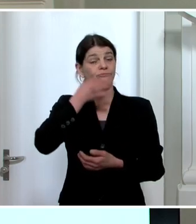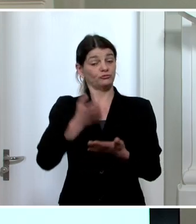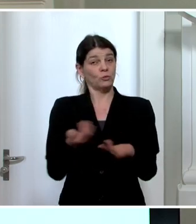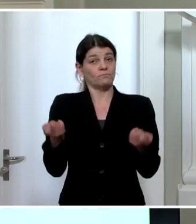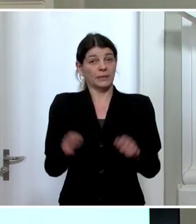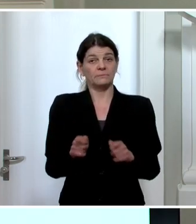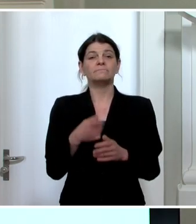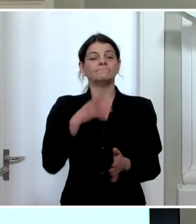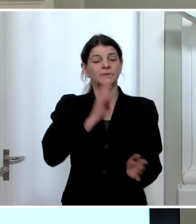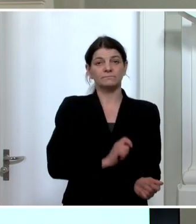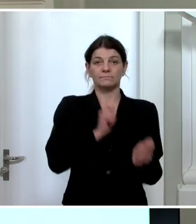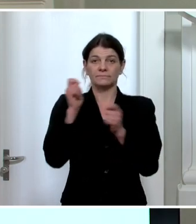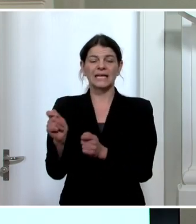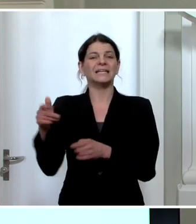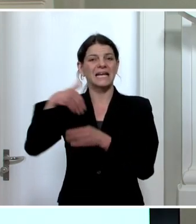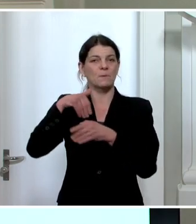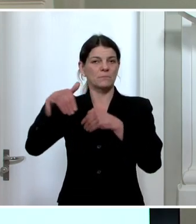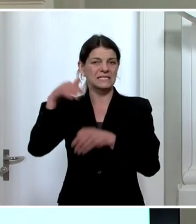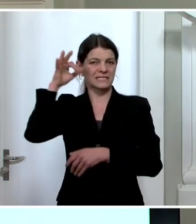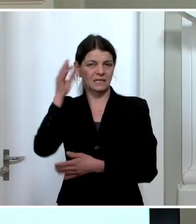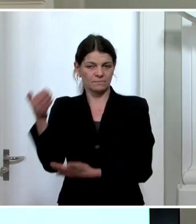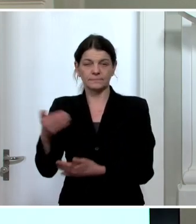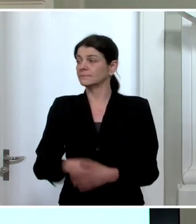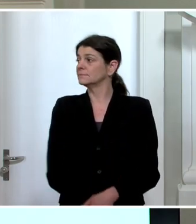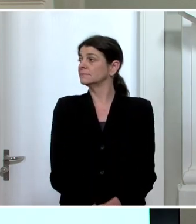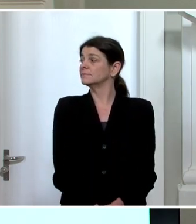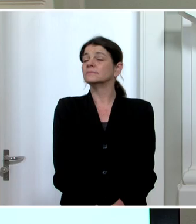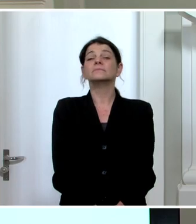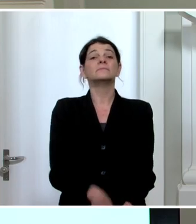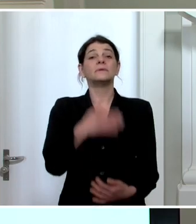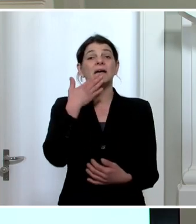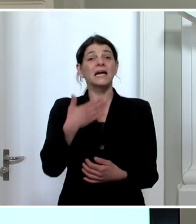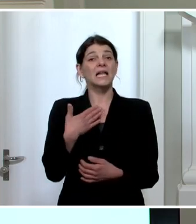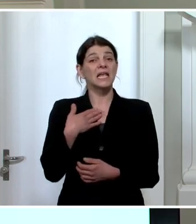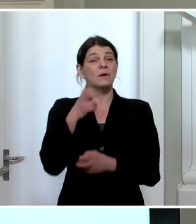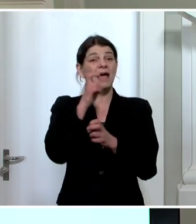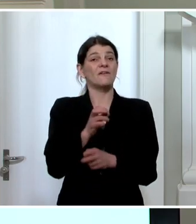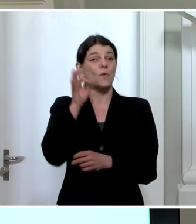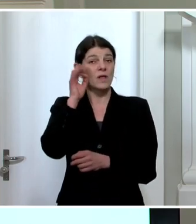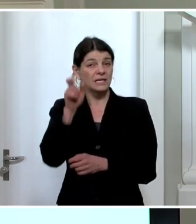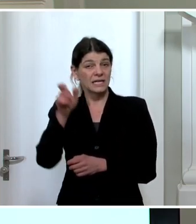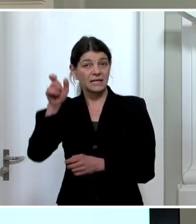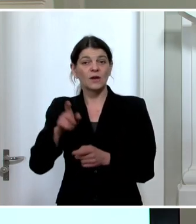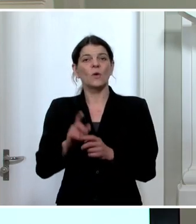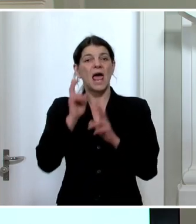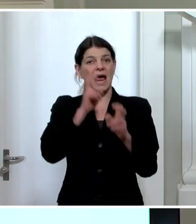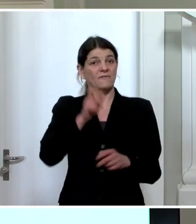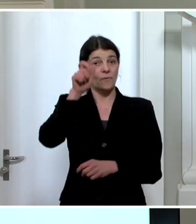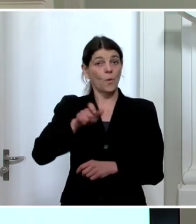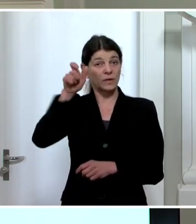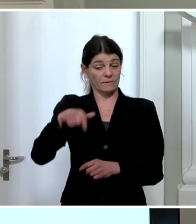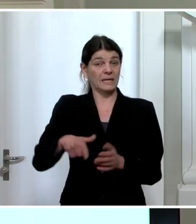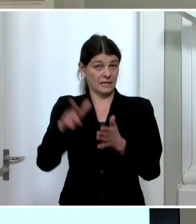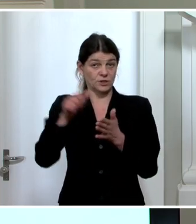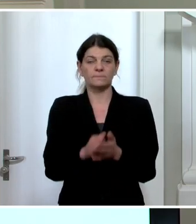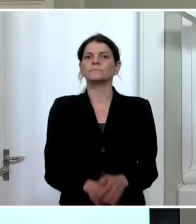ich übergebe gerne der Innenministerin. Liebe Einwohnerinnen und Einwohner